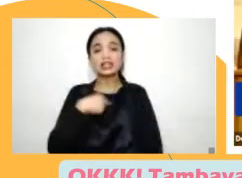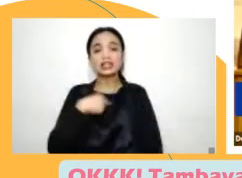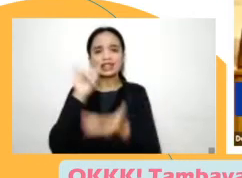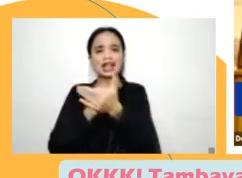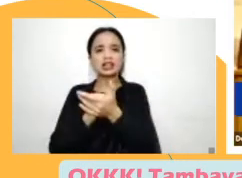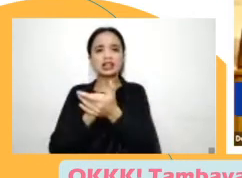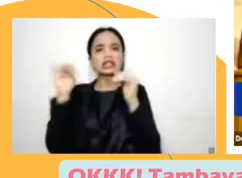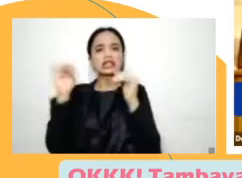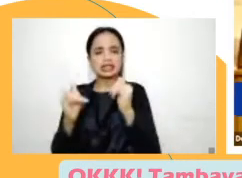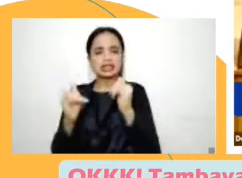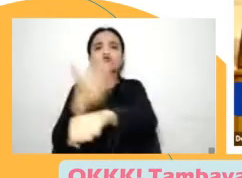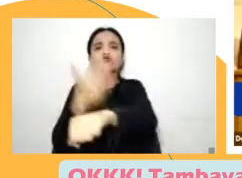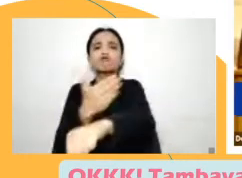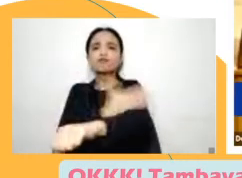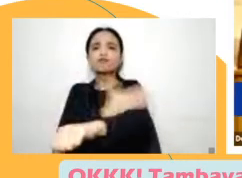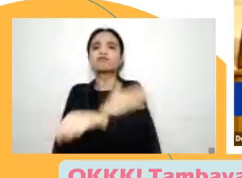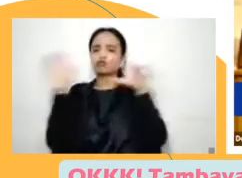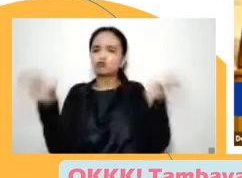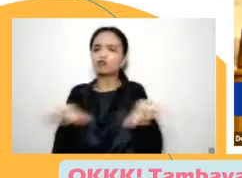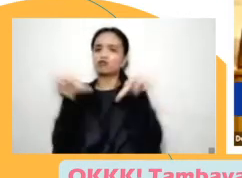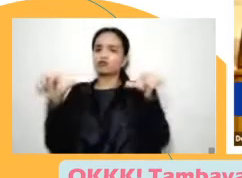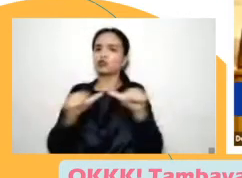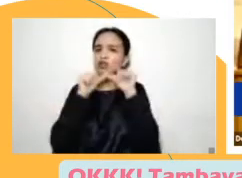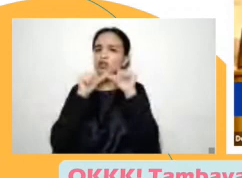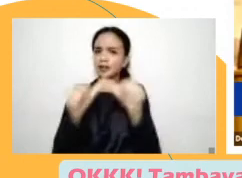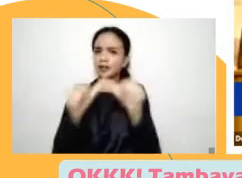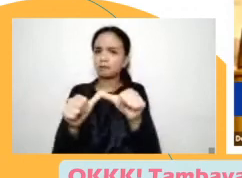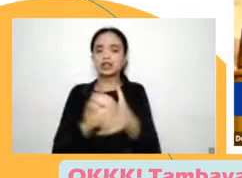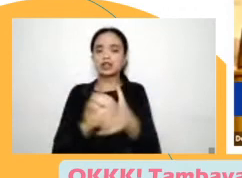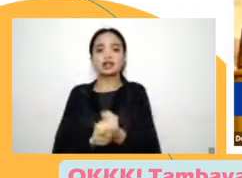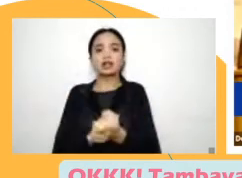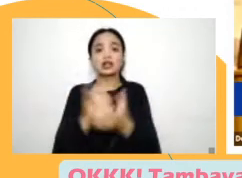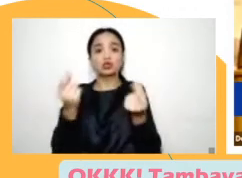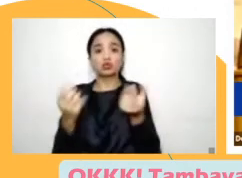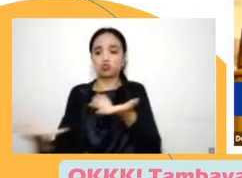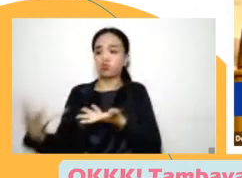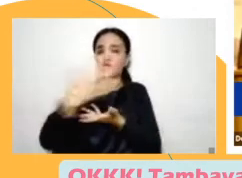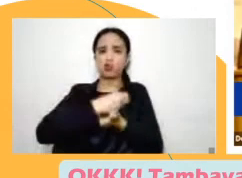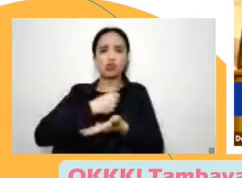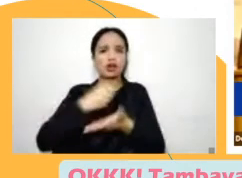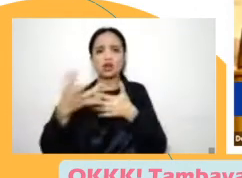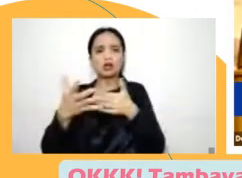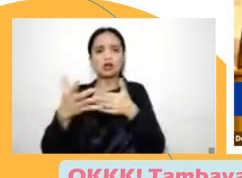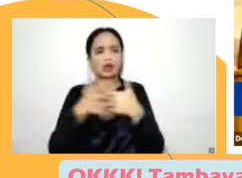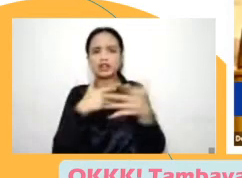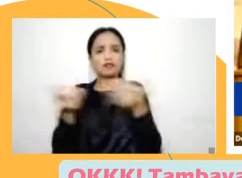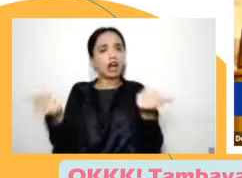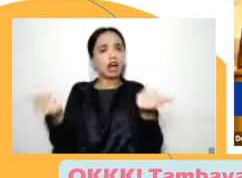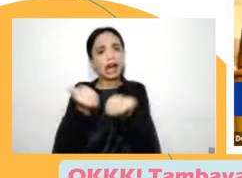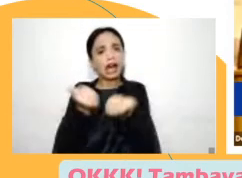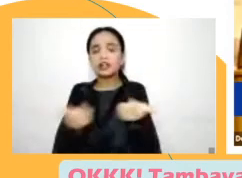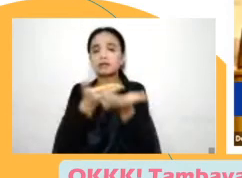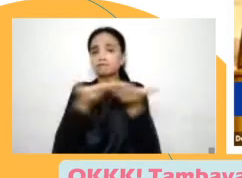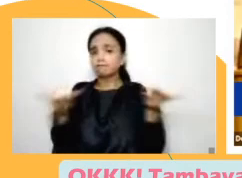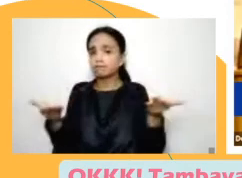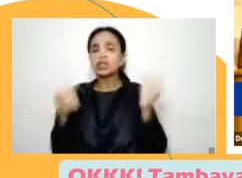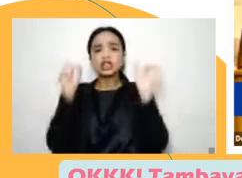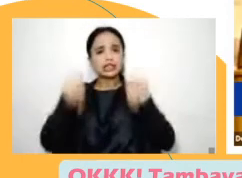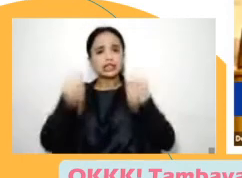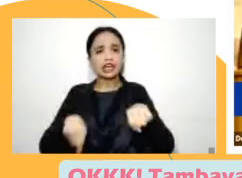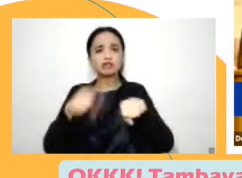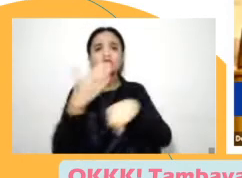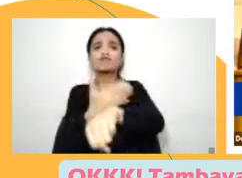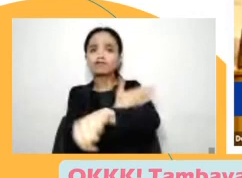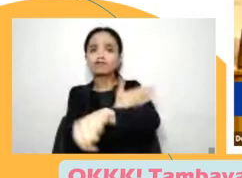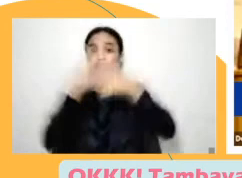progress, and we intend to collate all available material so that we can enrich the platform